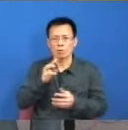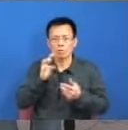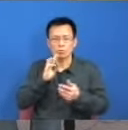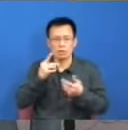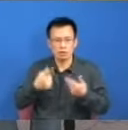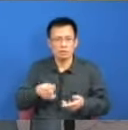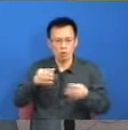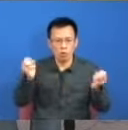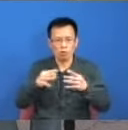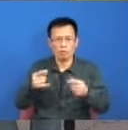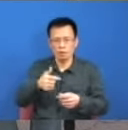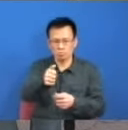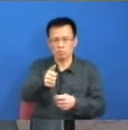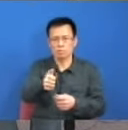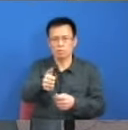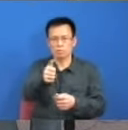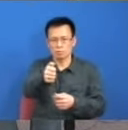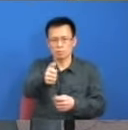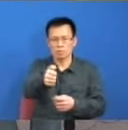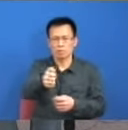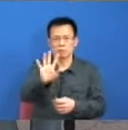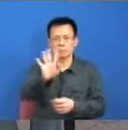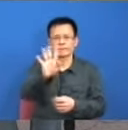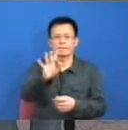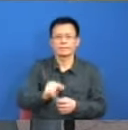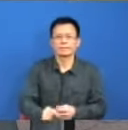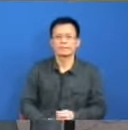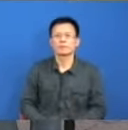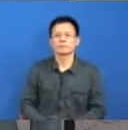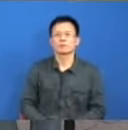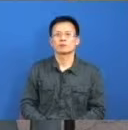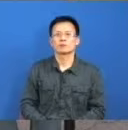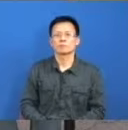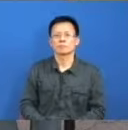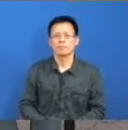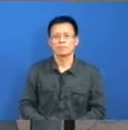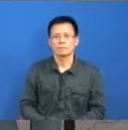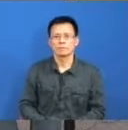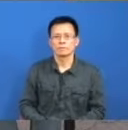会，我唔阻你啦，多谢晒。 好，多谢，多谢，拜拜。